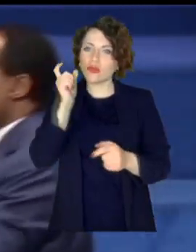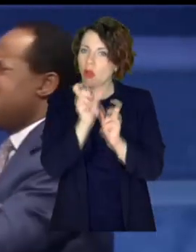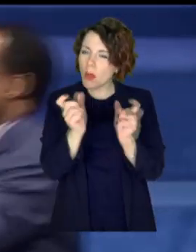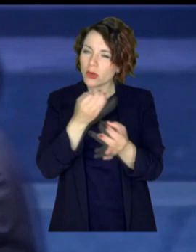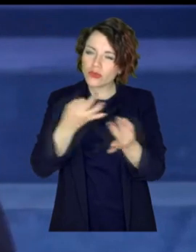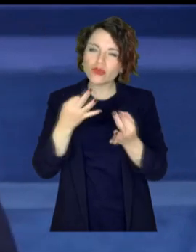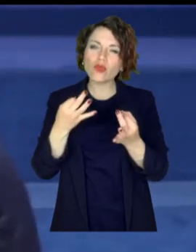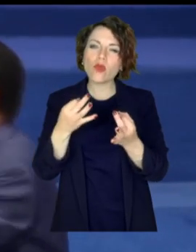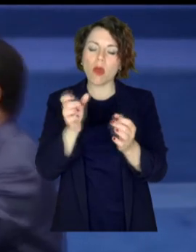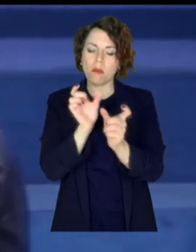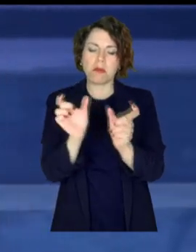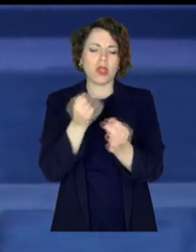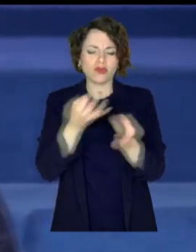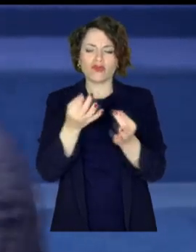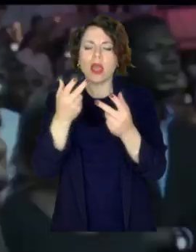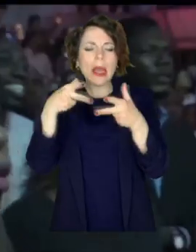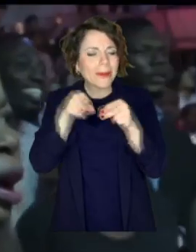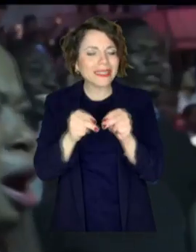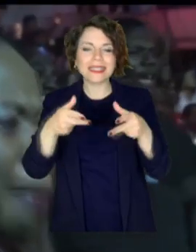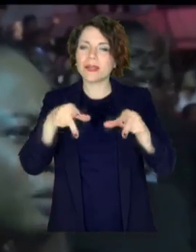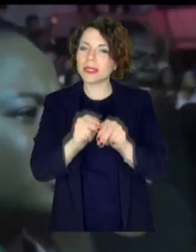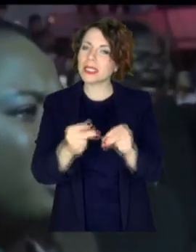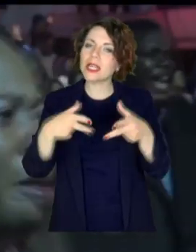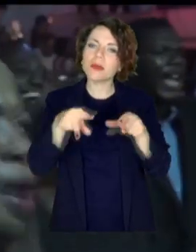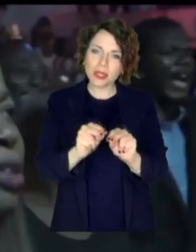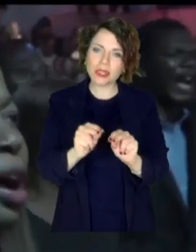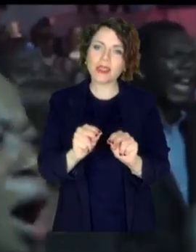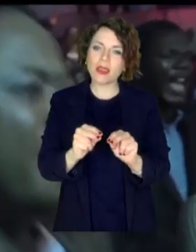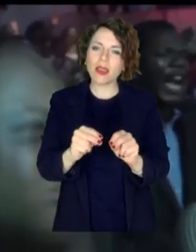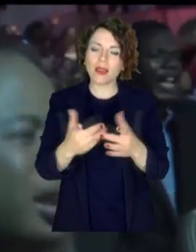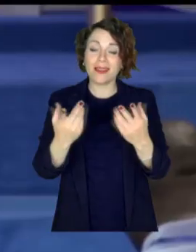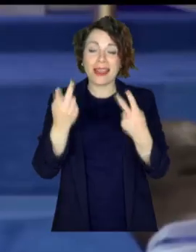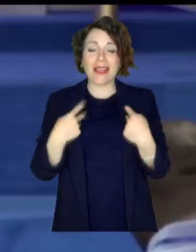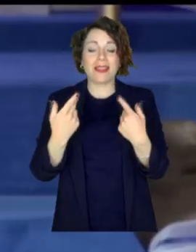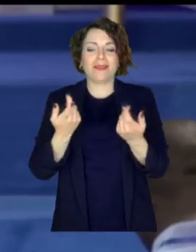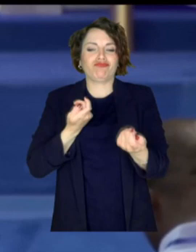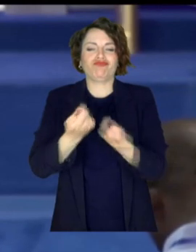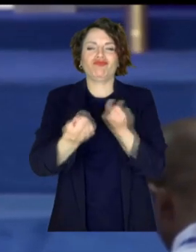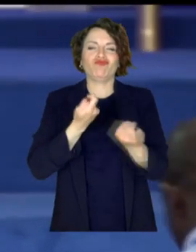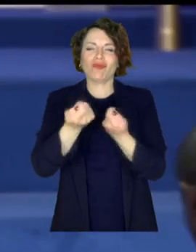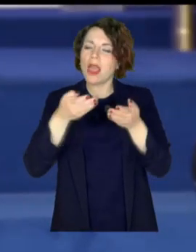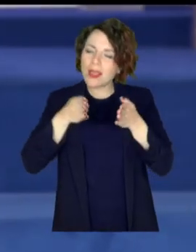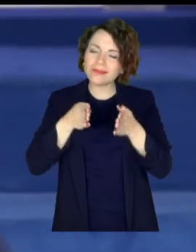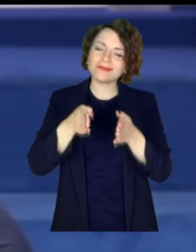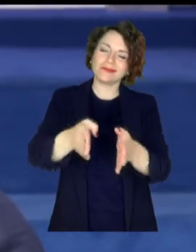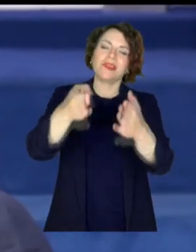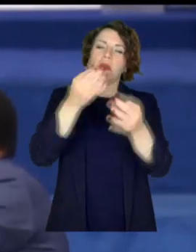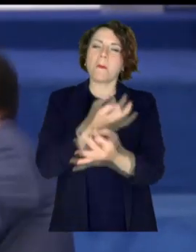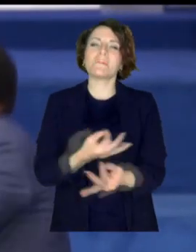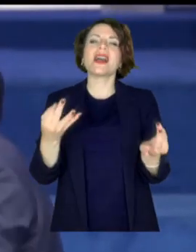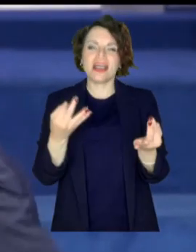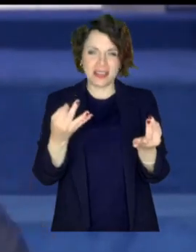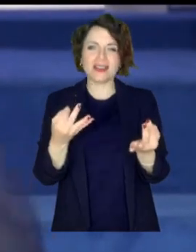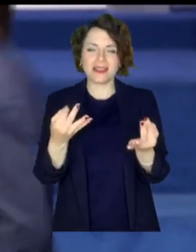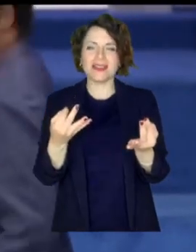continuate a ripetere queste parole, le continuate a ripetere. E date una direzione alla vostra vita, date una direzione al modo in cui vanno